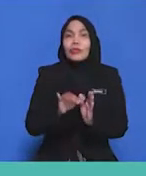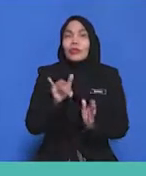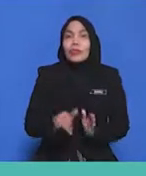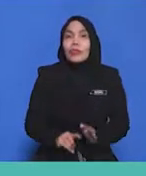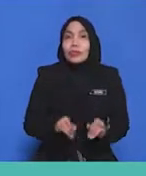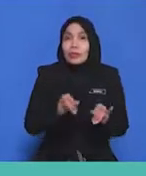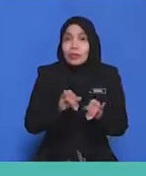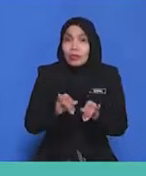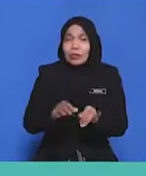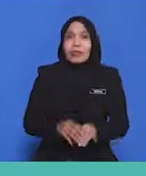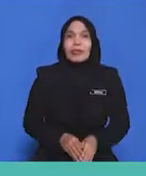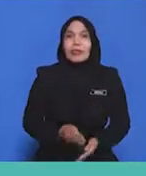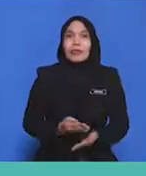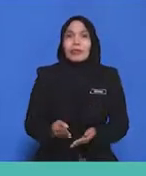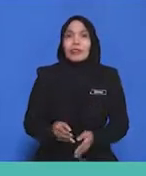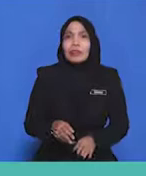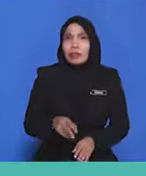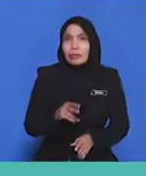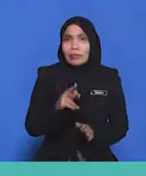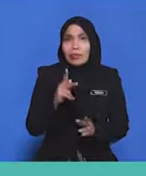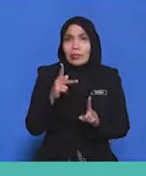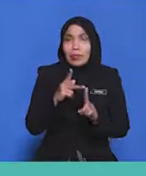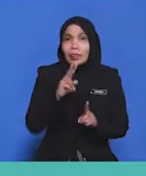kedua-dua proses sosialisasi sukan.